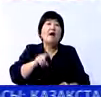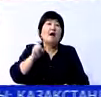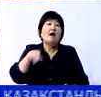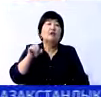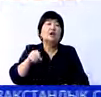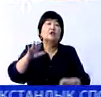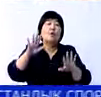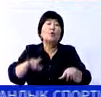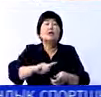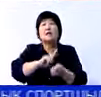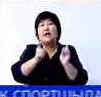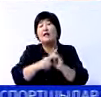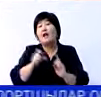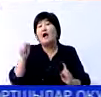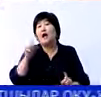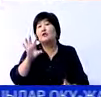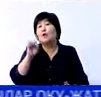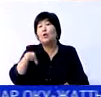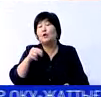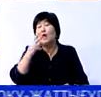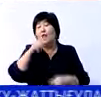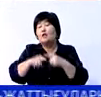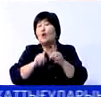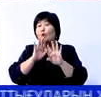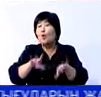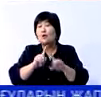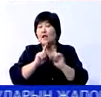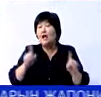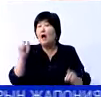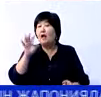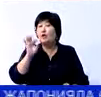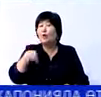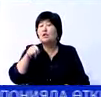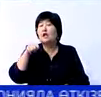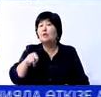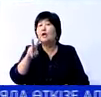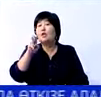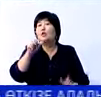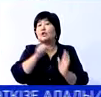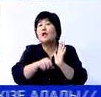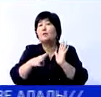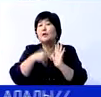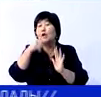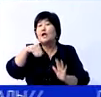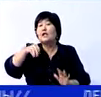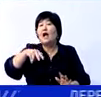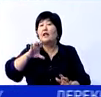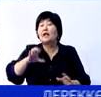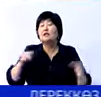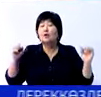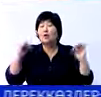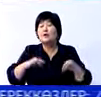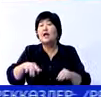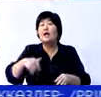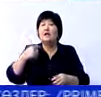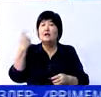ордасының орталығына айналған Алтын Орда дәуірінің орны ерекше. Алтын Орда 1269 жылы Талас құрылтайында дербестігін